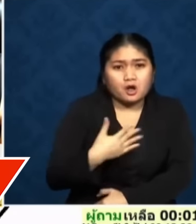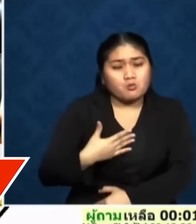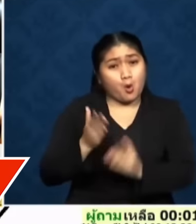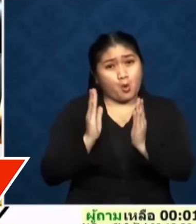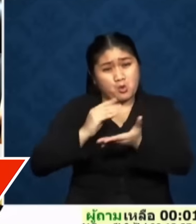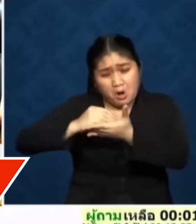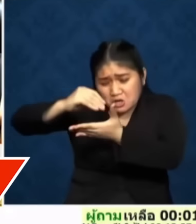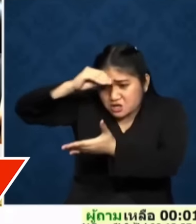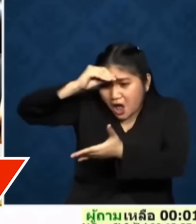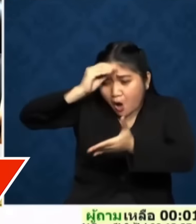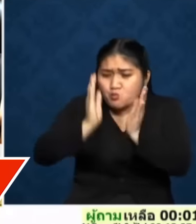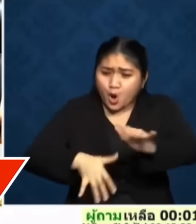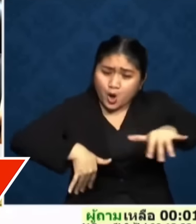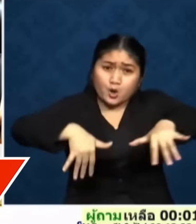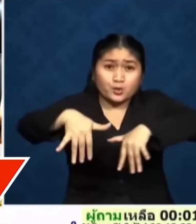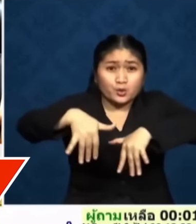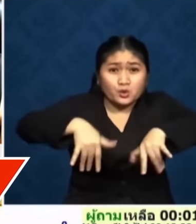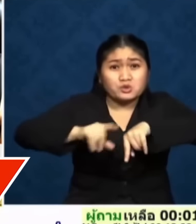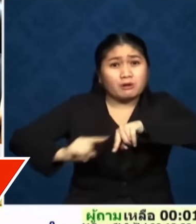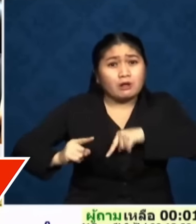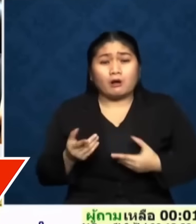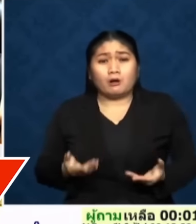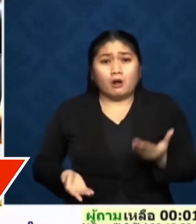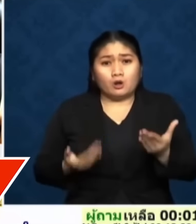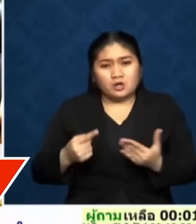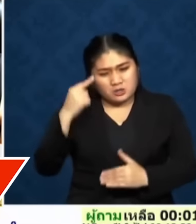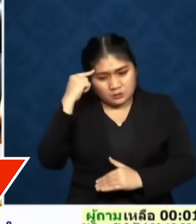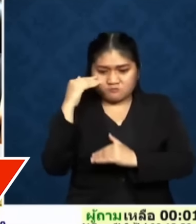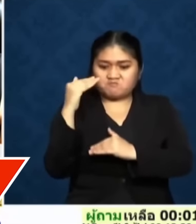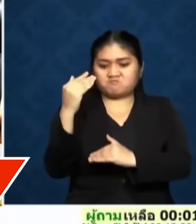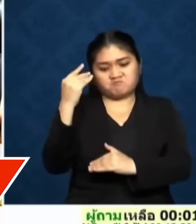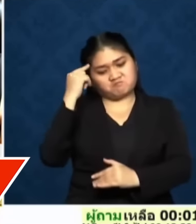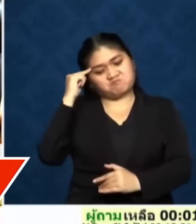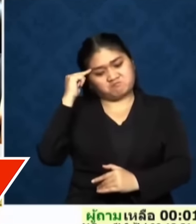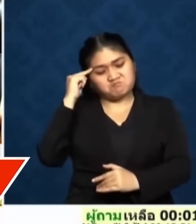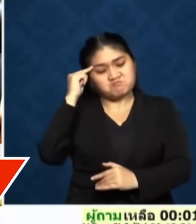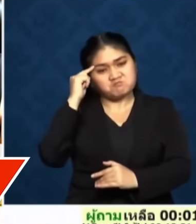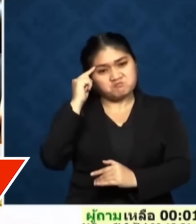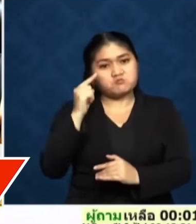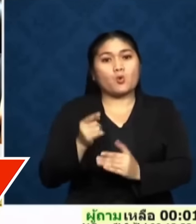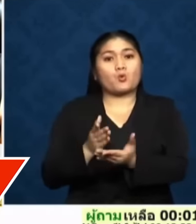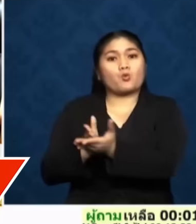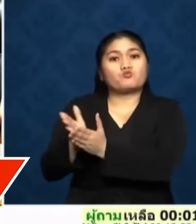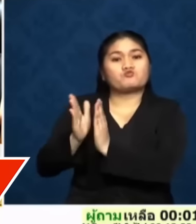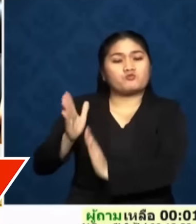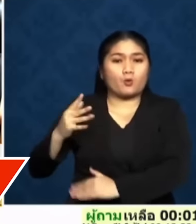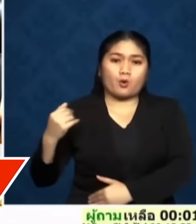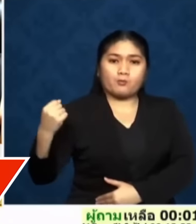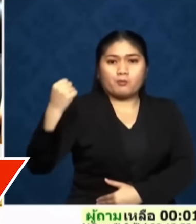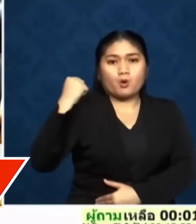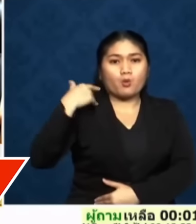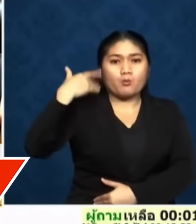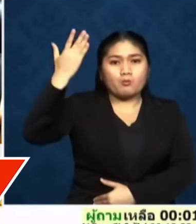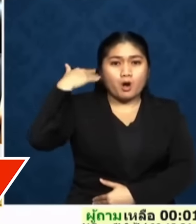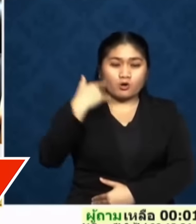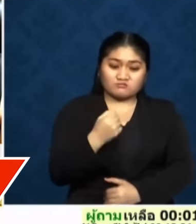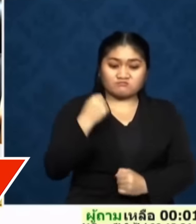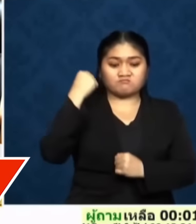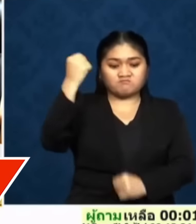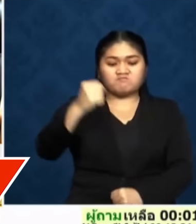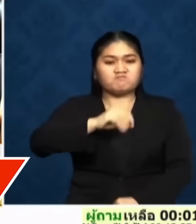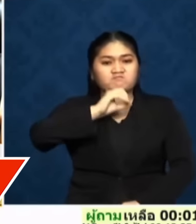ถูกออกมาที่ถูกกำหนดเป็นเป้าหมายของเจ้าหน้าที่ฝ่ายความมั่นคงเนื่องจากเคยออกมาแสดงออกทางการ